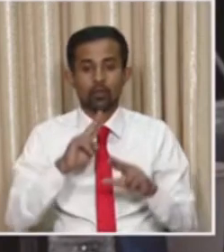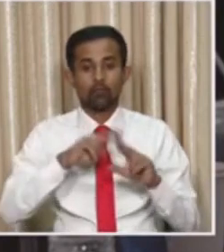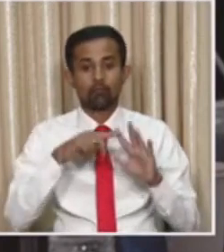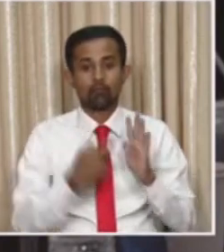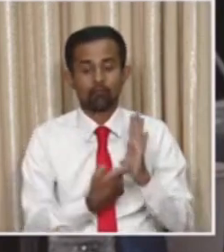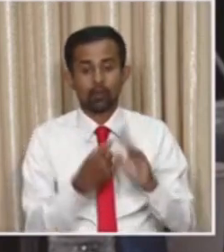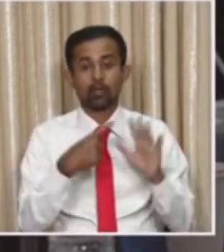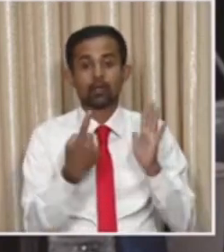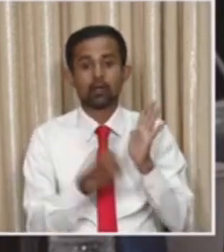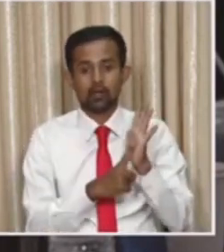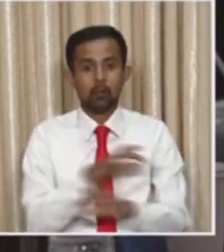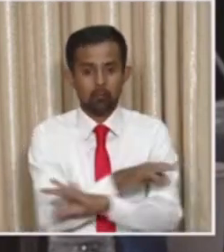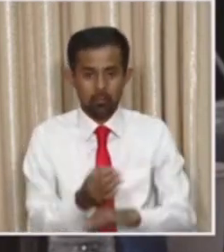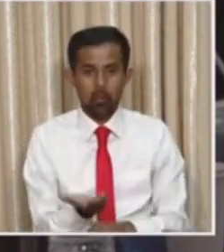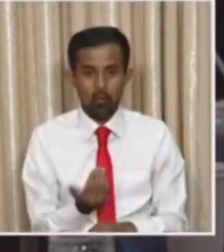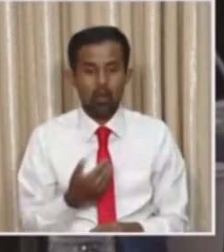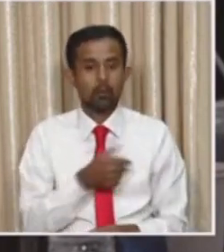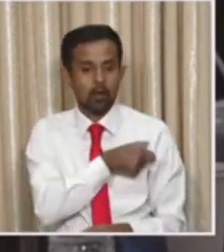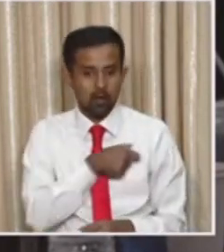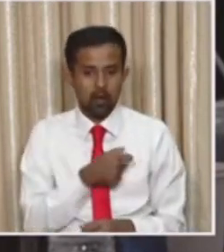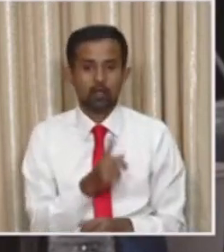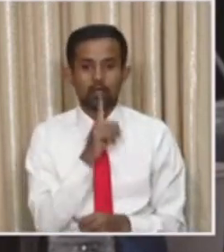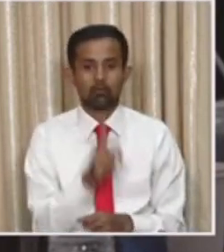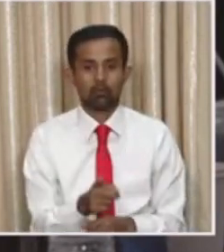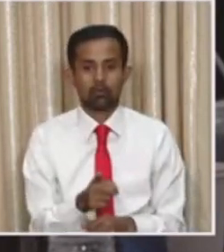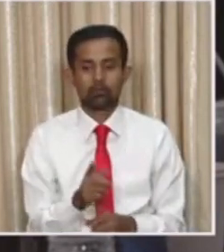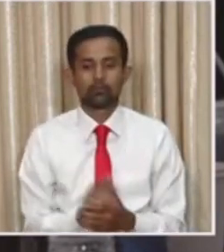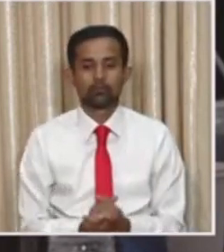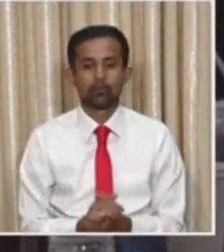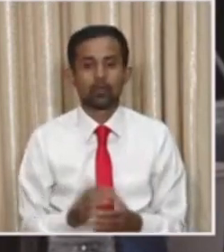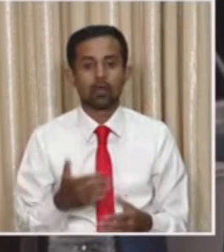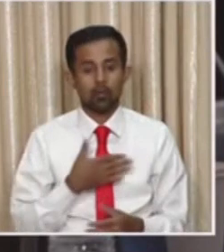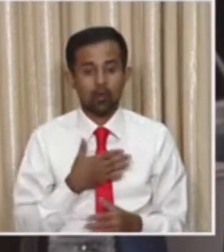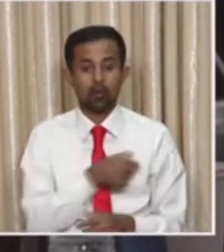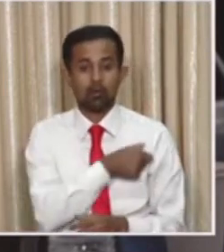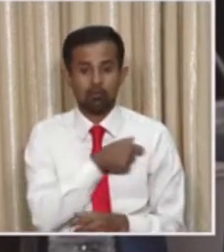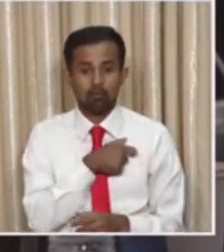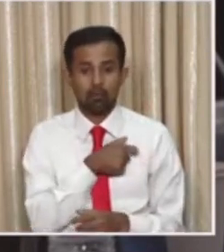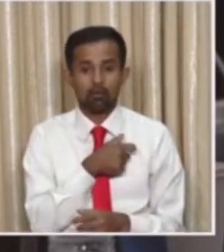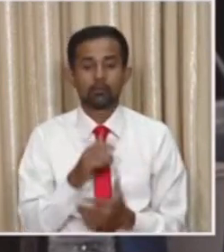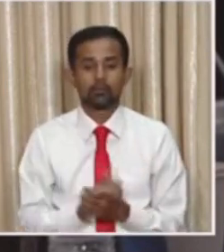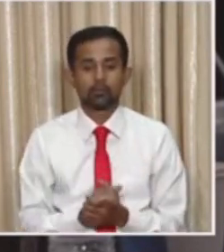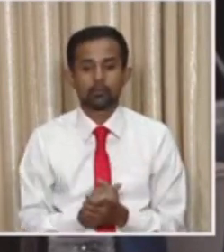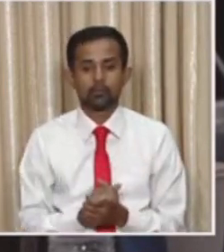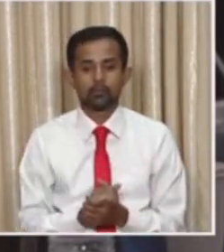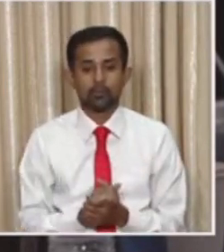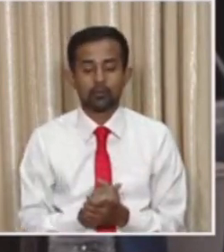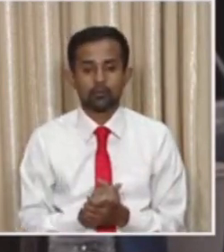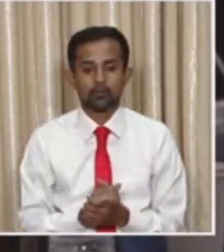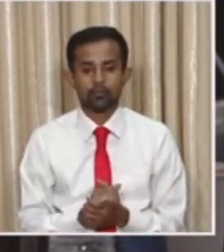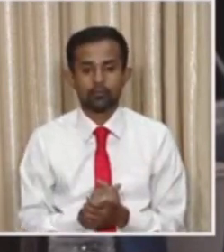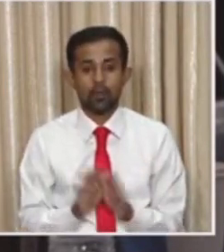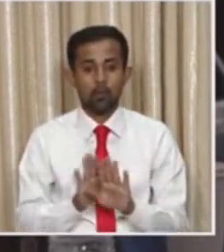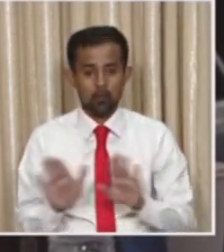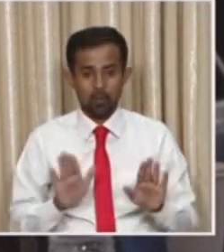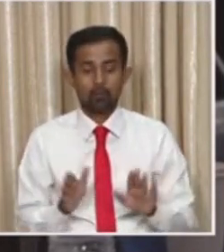தலைவர் தலைவரை குறிவைத்து அவருடைய குரல் வலையை நசுக்குகின்ற செயல்பாடுகள் அண்மை காலமாக மிகவும்